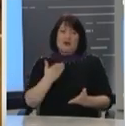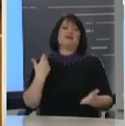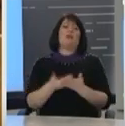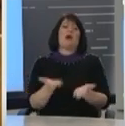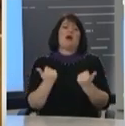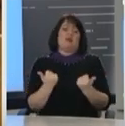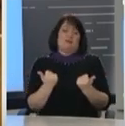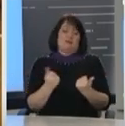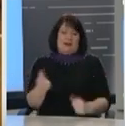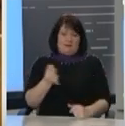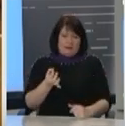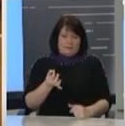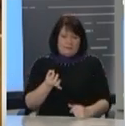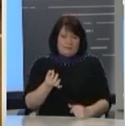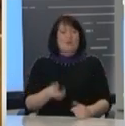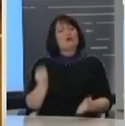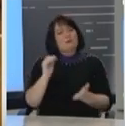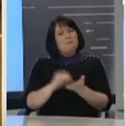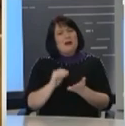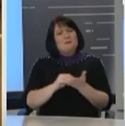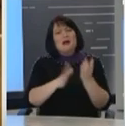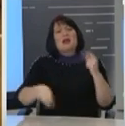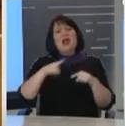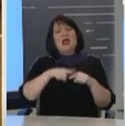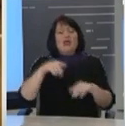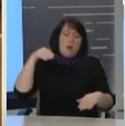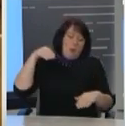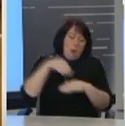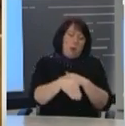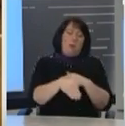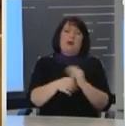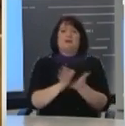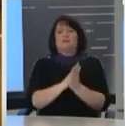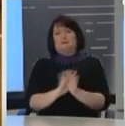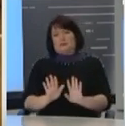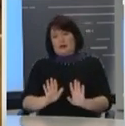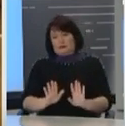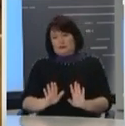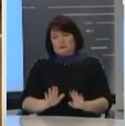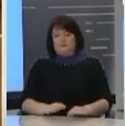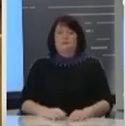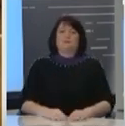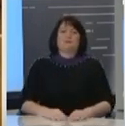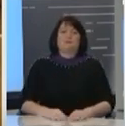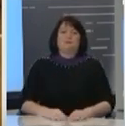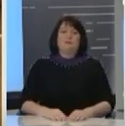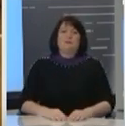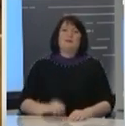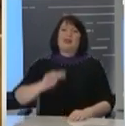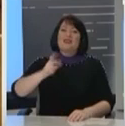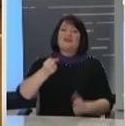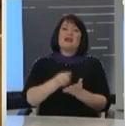κλείσει. Και ότι πάλι η χώρα όδευε προς τα βράχια. Και όταν έκλεισε και η